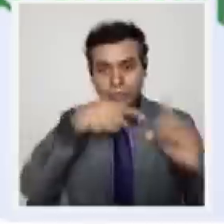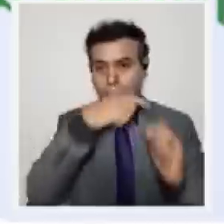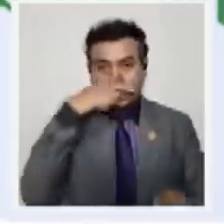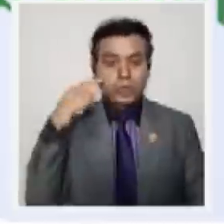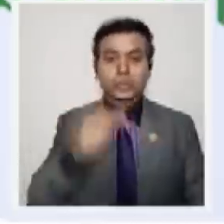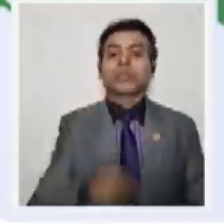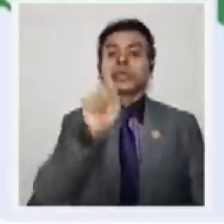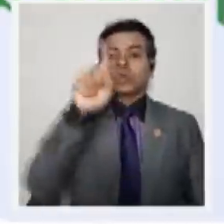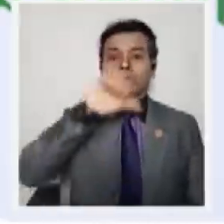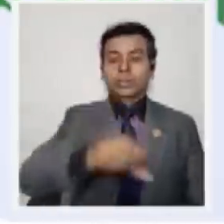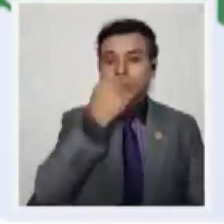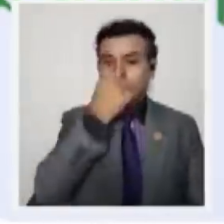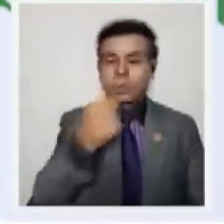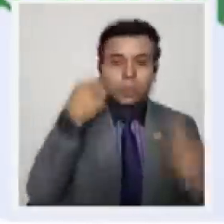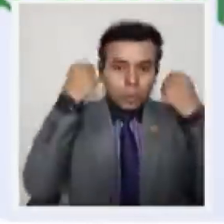1.36%।